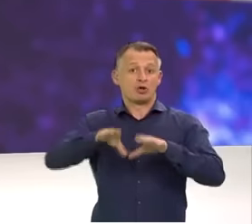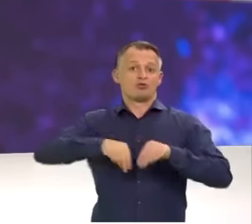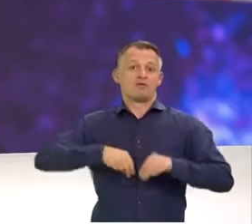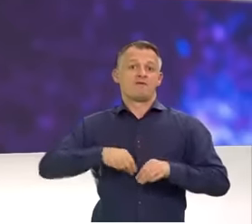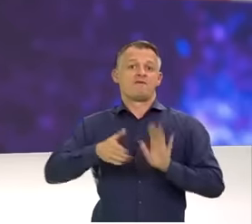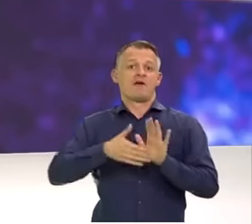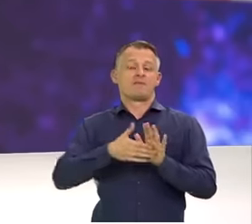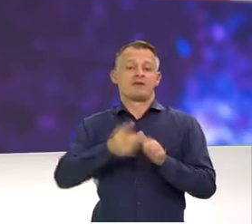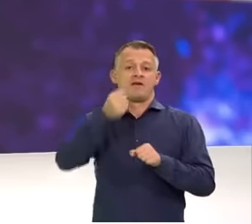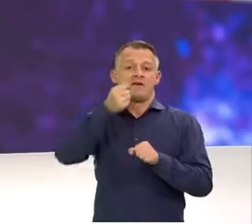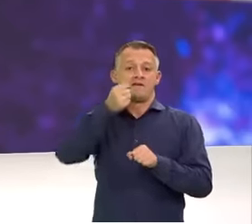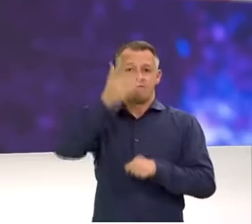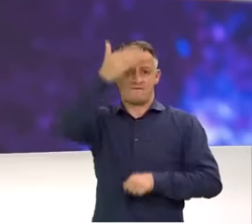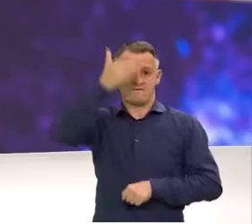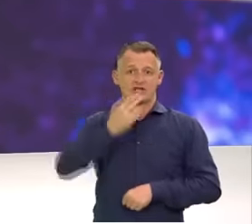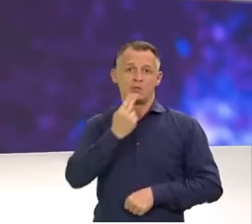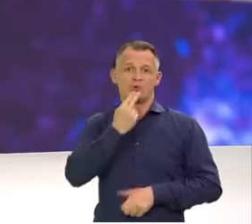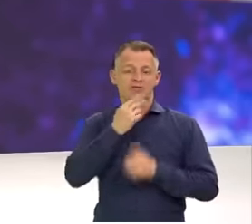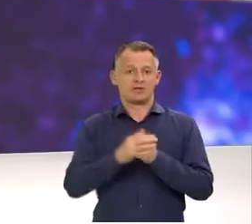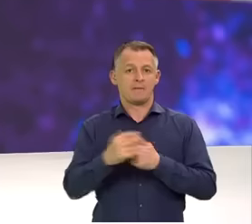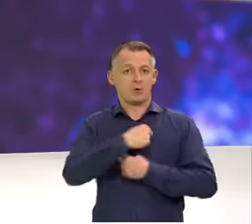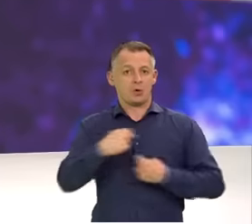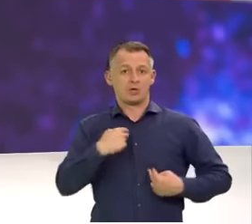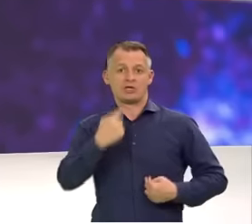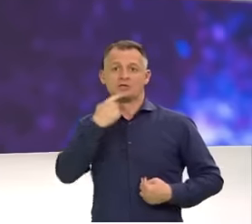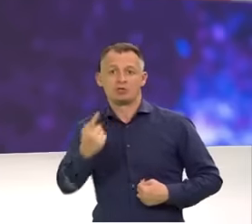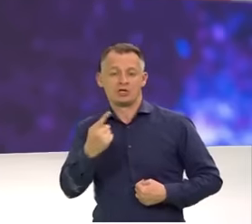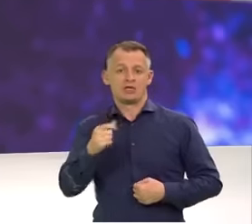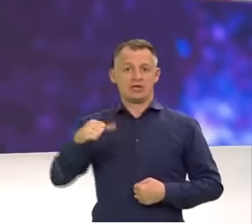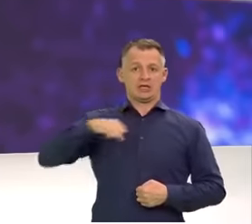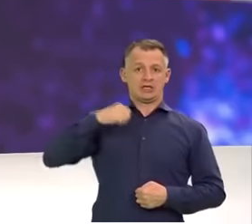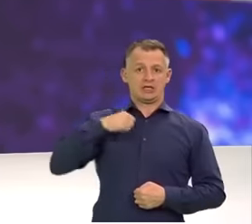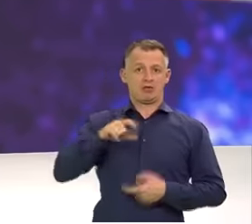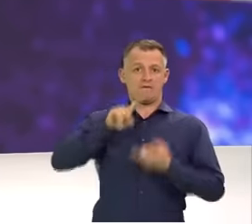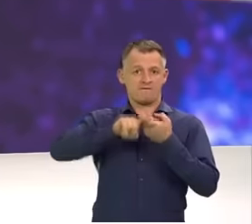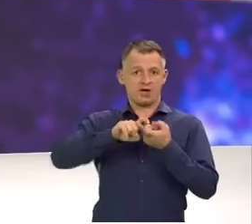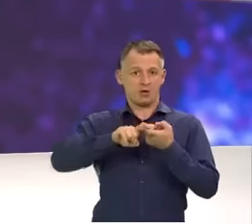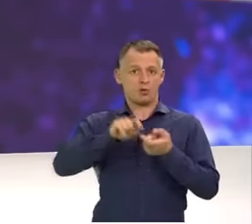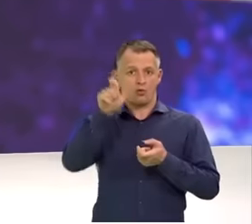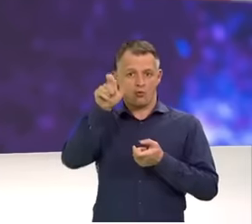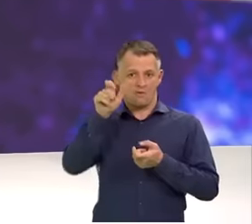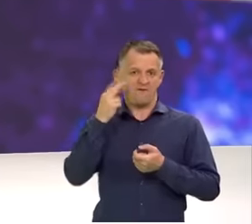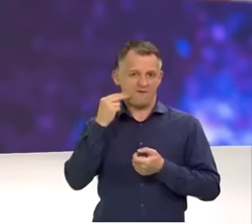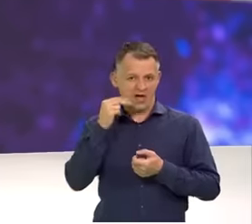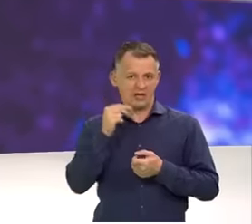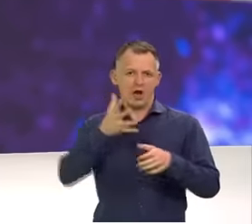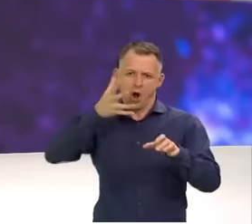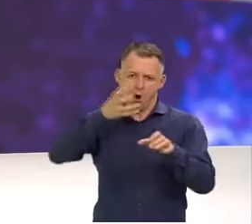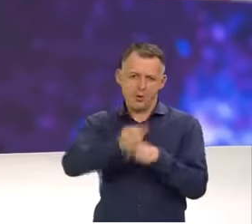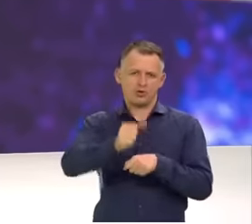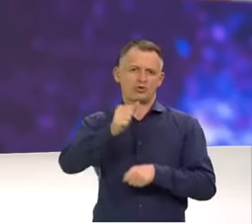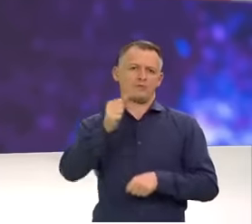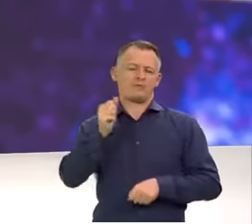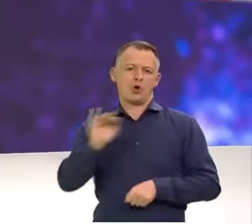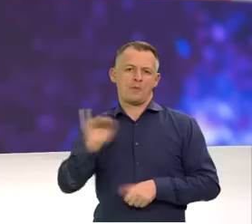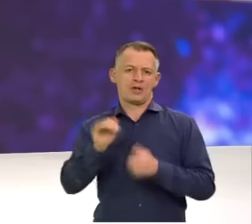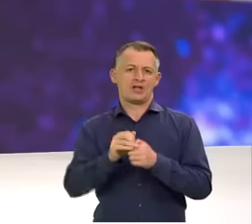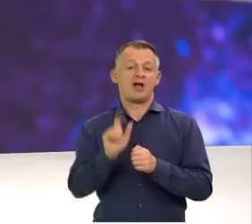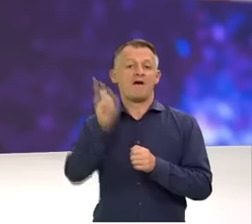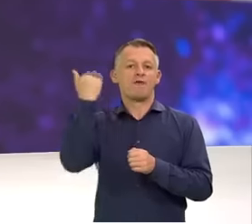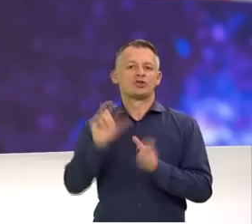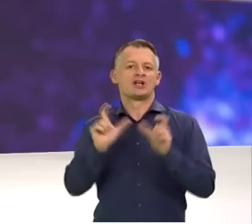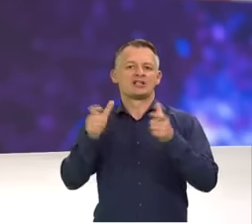fața anchetatorilor. Procurorii spun că adolescentul, văr cu victima, a ucis-o pe copilă cu bestialitate. El a fost reținut pentru 24